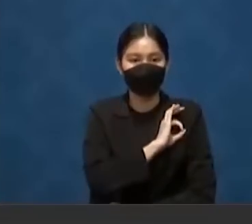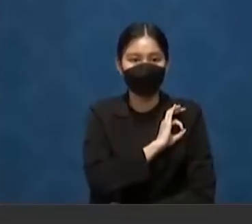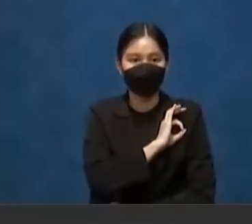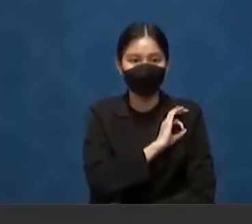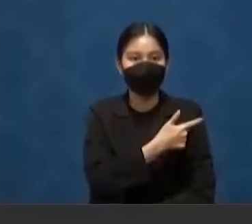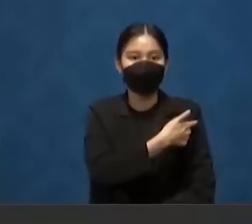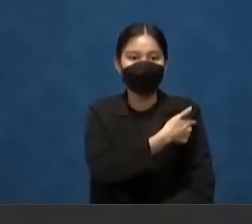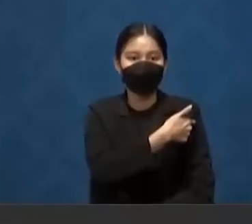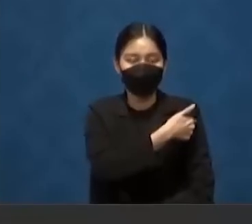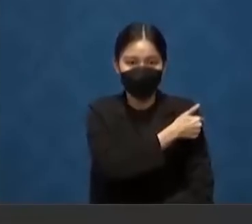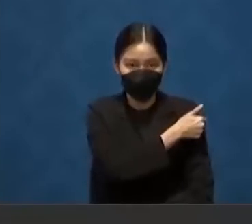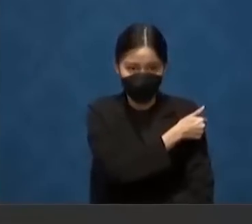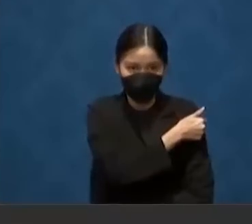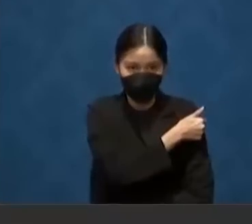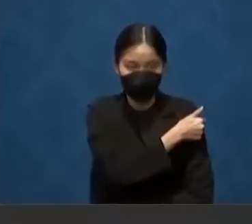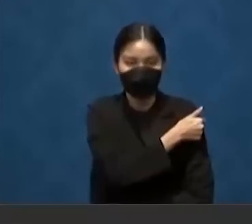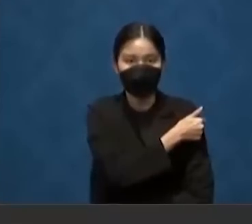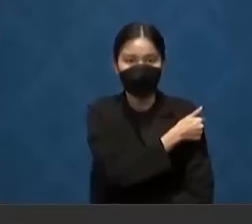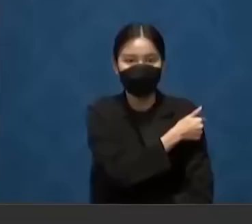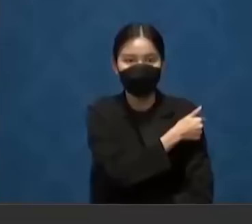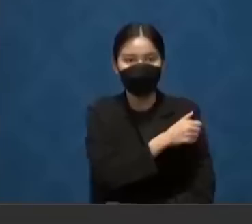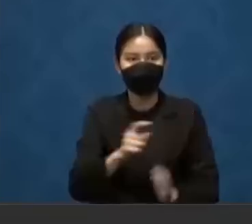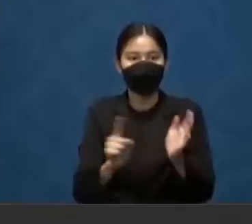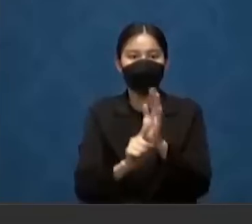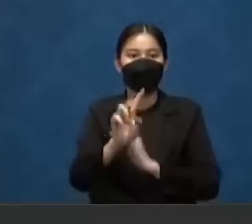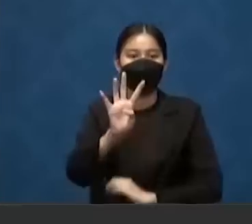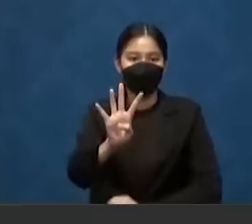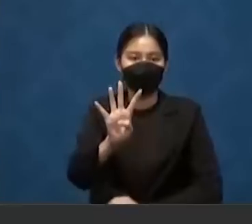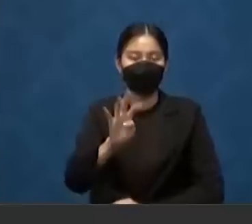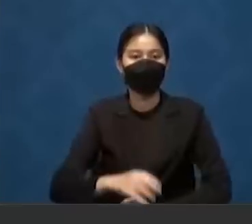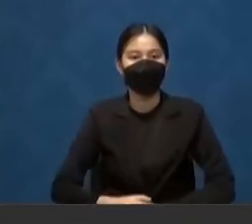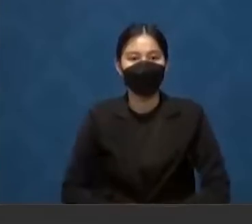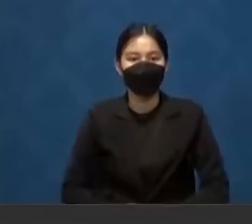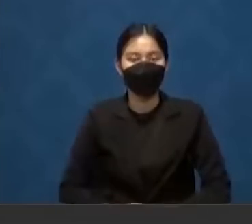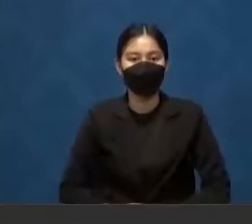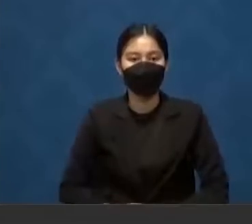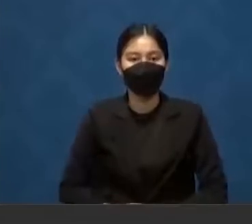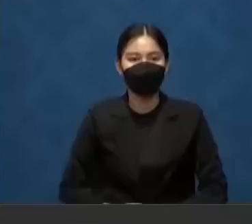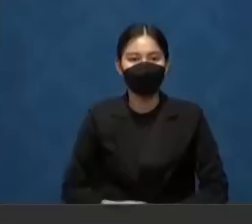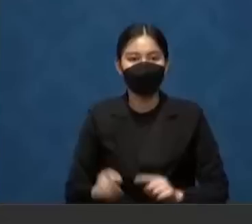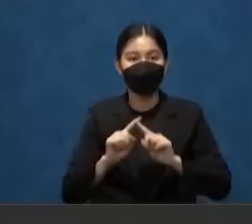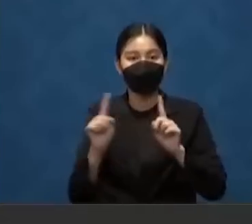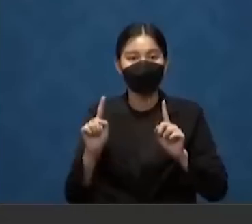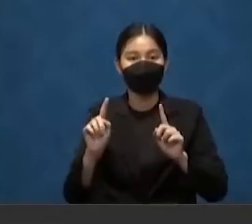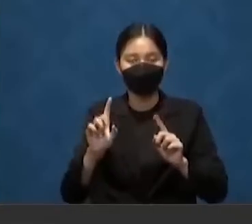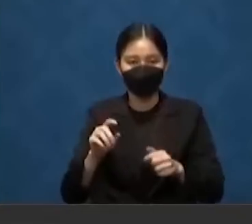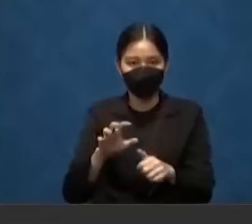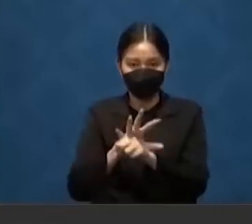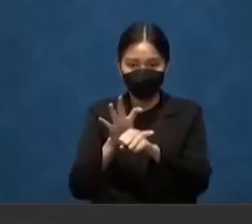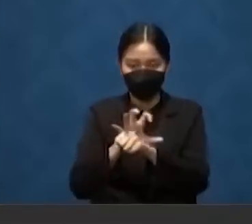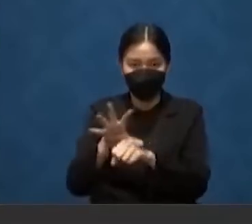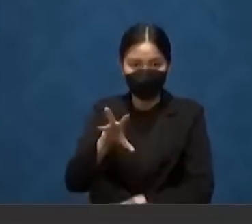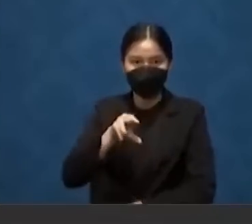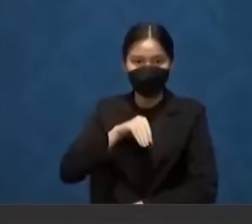ีนอย่างน้อย 4 เข็มอย่ไรก็ตามการทดเช้อโวิ-19 แล้ว 1 ครั้ง